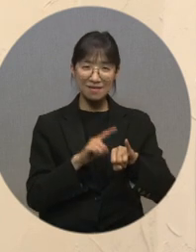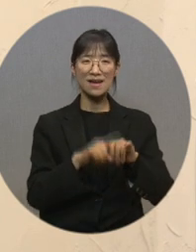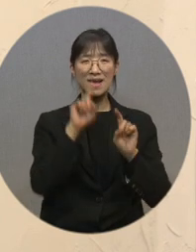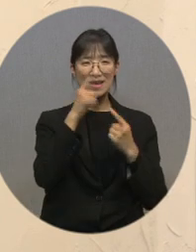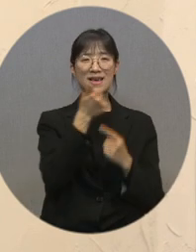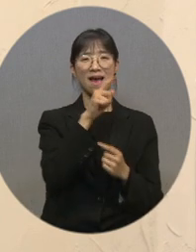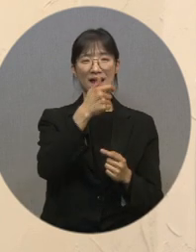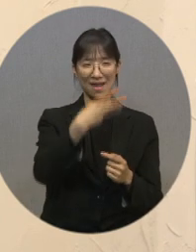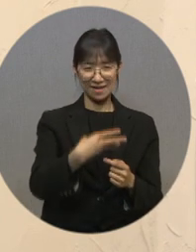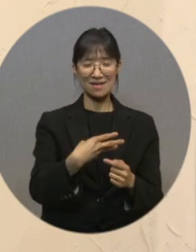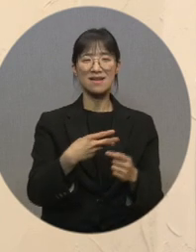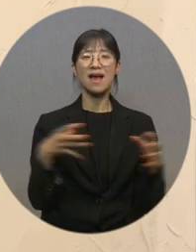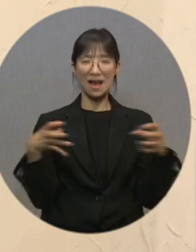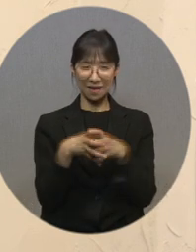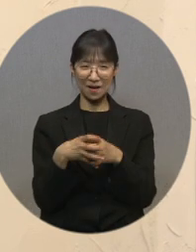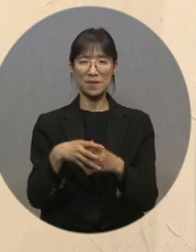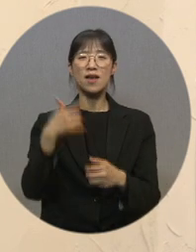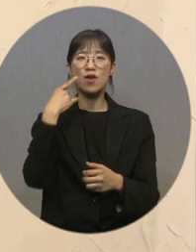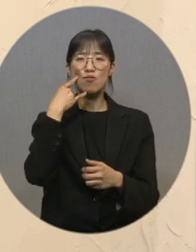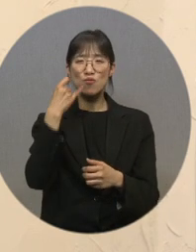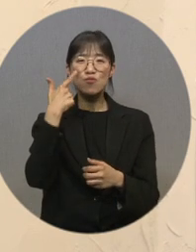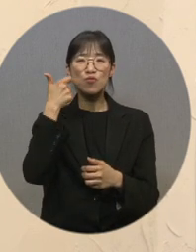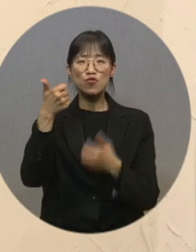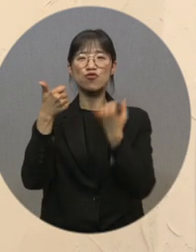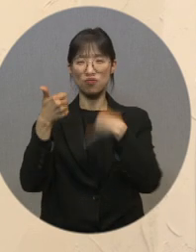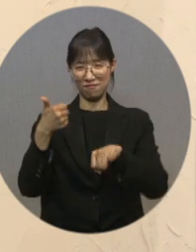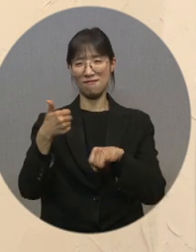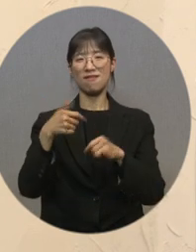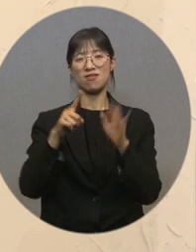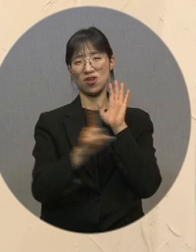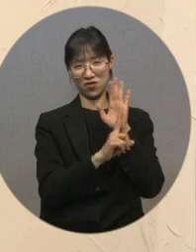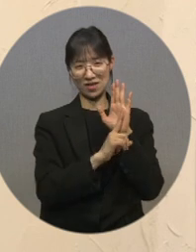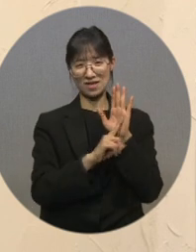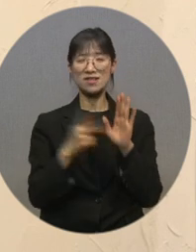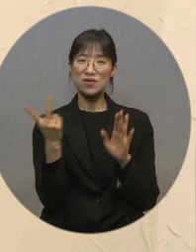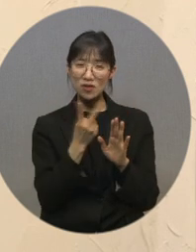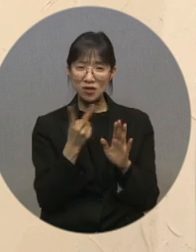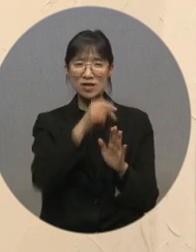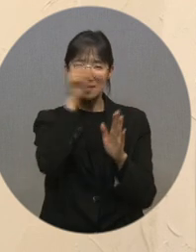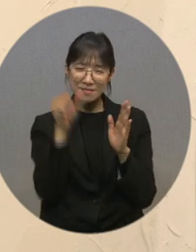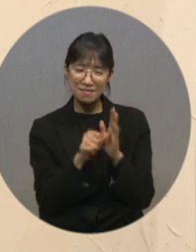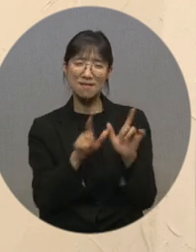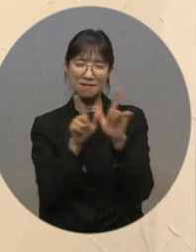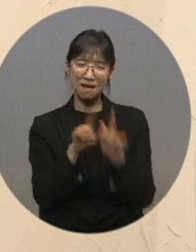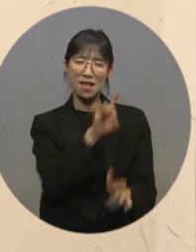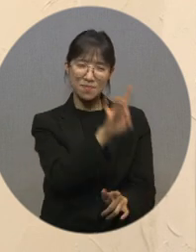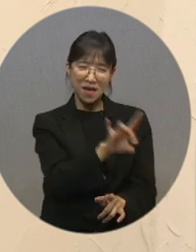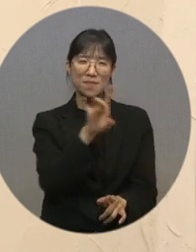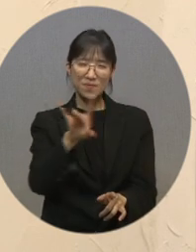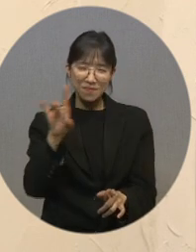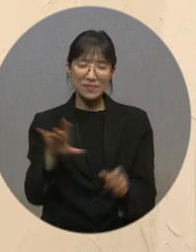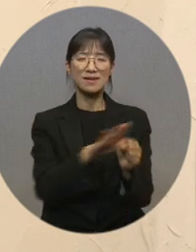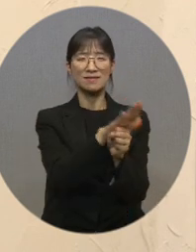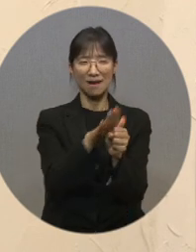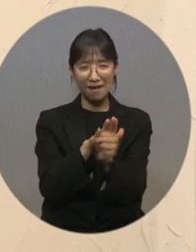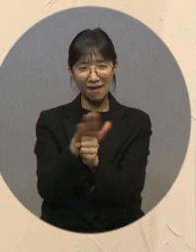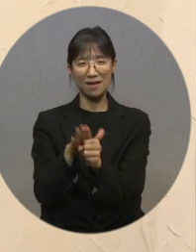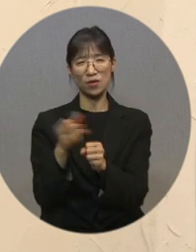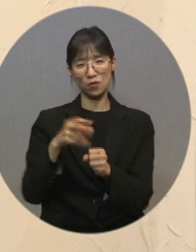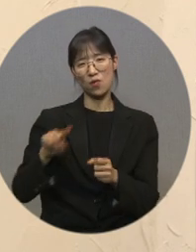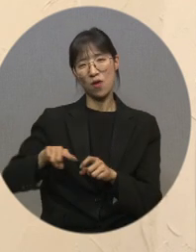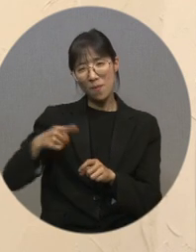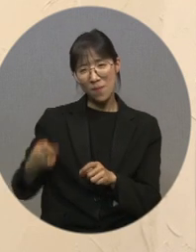작가와 부녀전으로 열린 이번 전시는 부녀가 인생을 살아가는 매 순간순간을 사랑하고 또 곁에